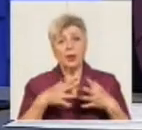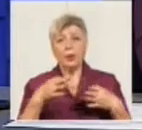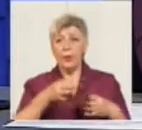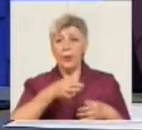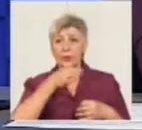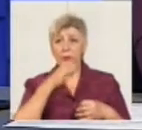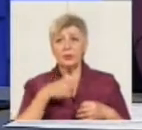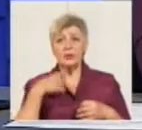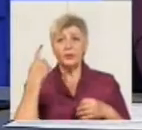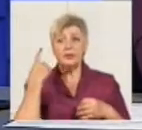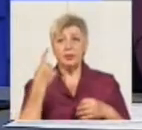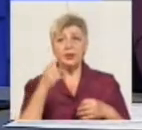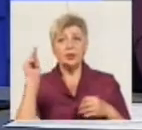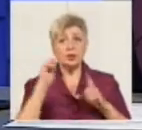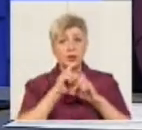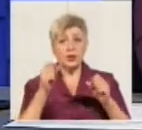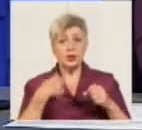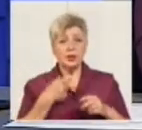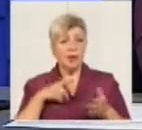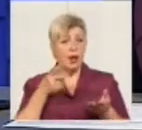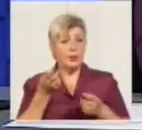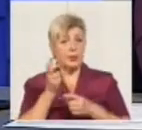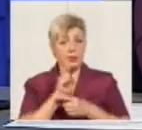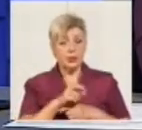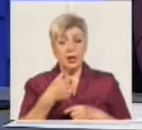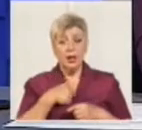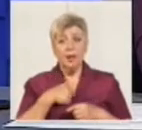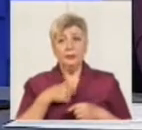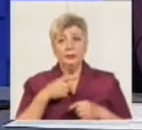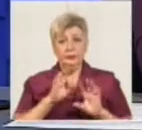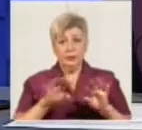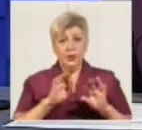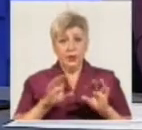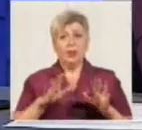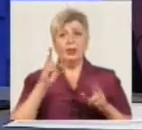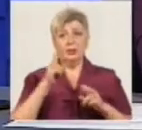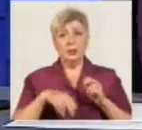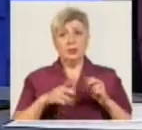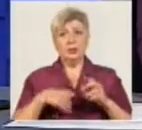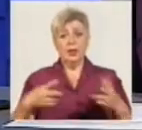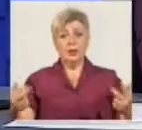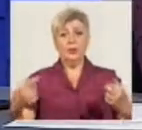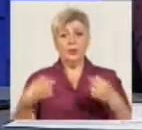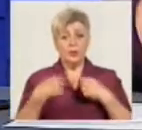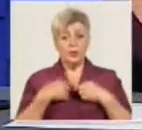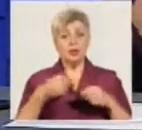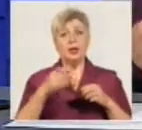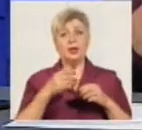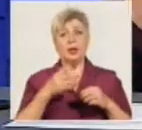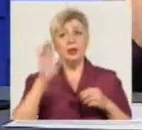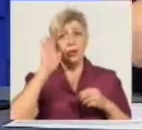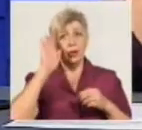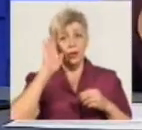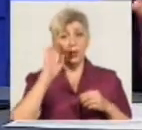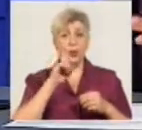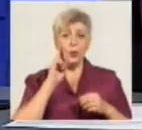В одній з шкіл, коли я прийшла, до мене підійшли хлопці після такого уроку. Ну, все рівно це формат уроку йде. Да? Я їм розповідаю,